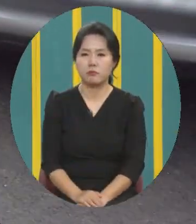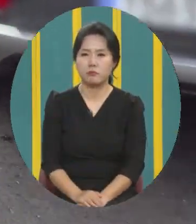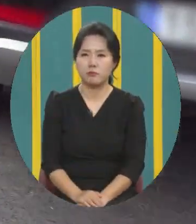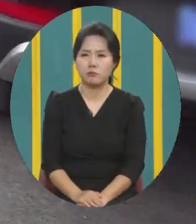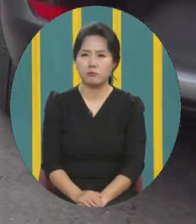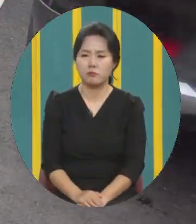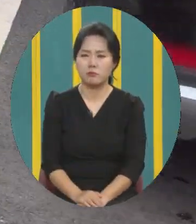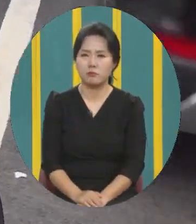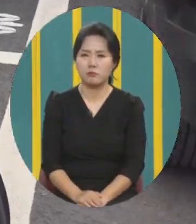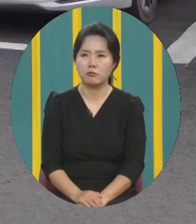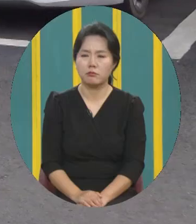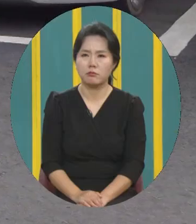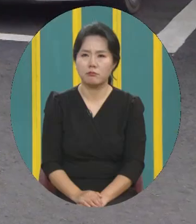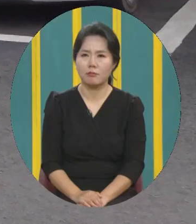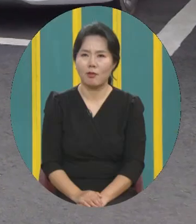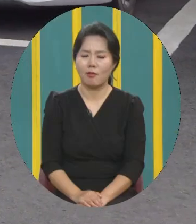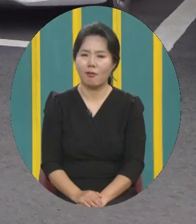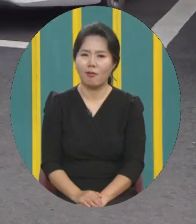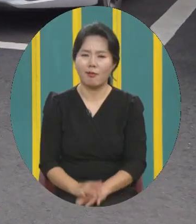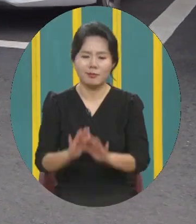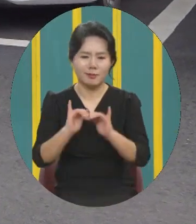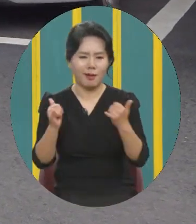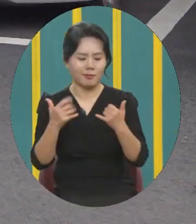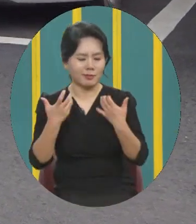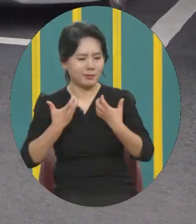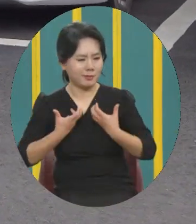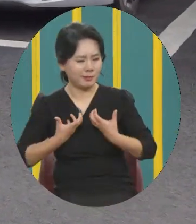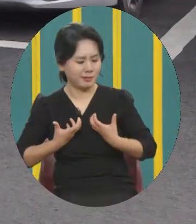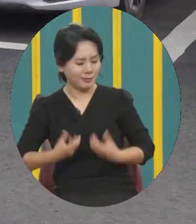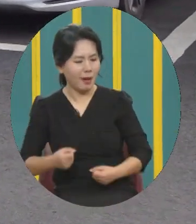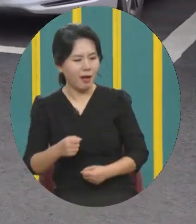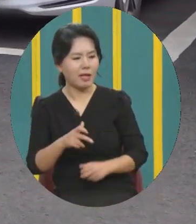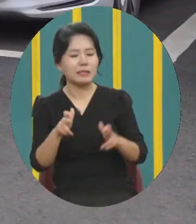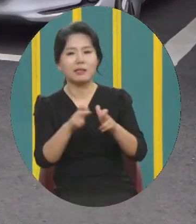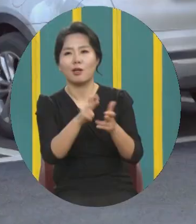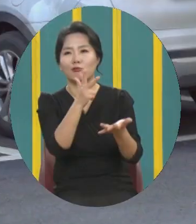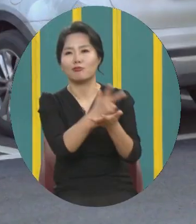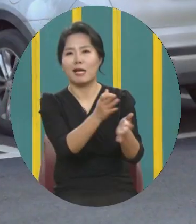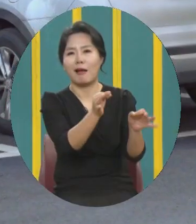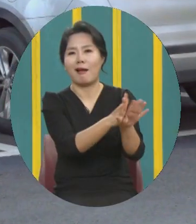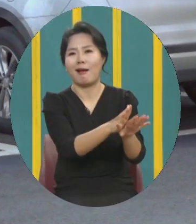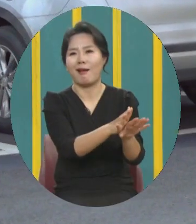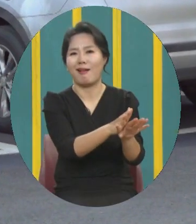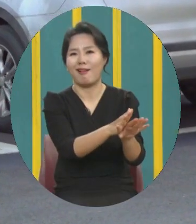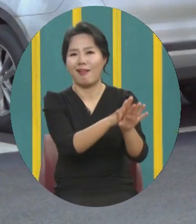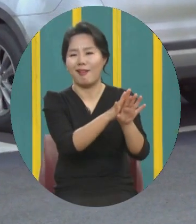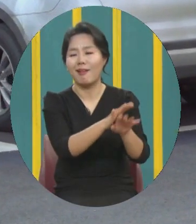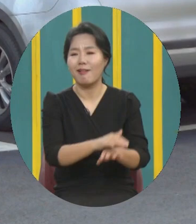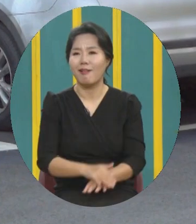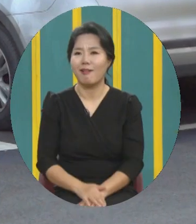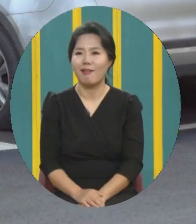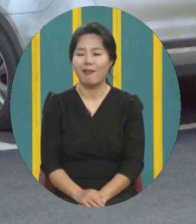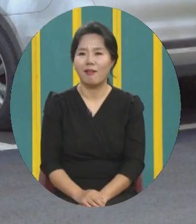많은 이들에게 실망을 안겨주었던 장애인 주차구역 실종 사건.